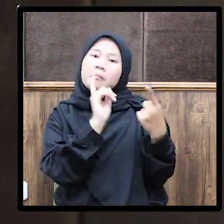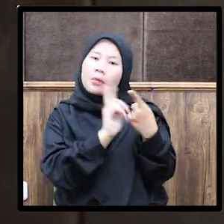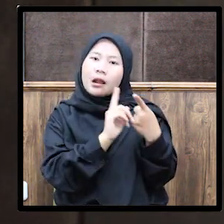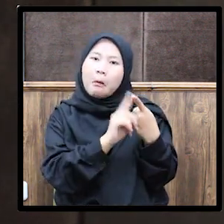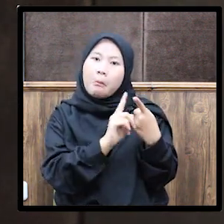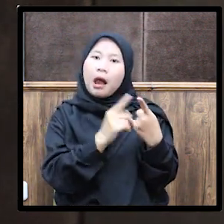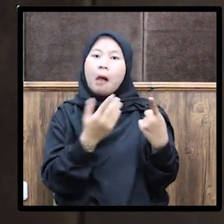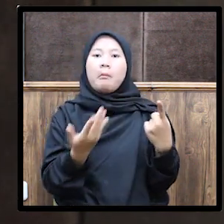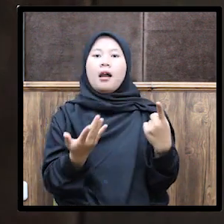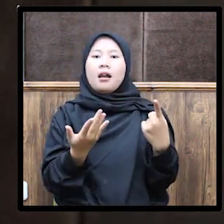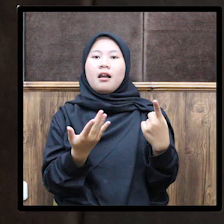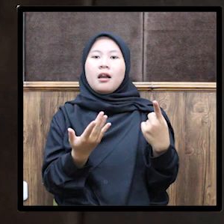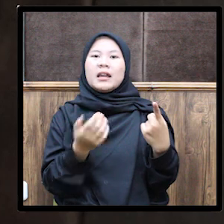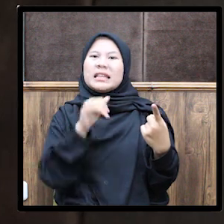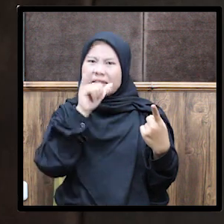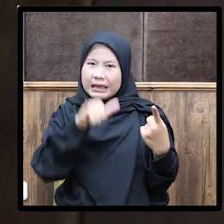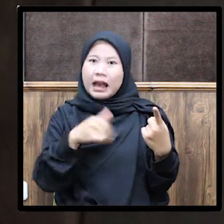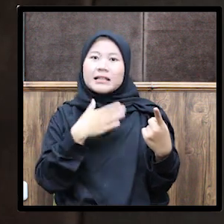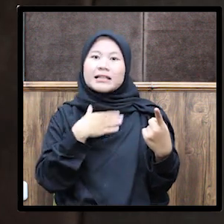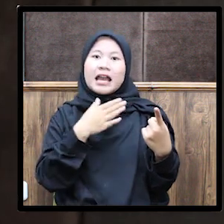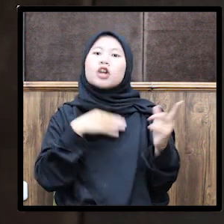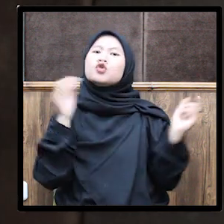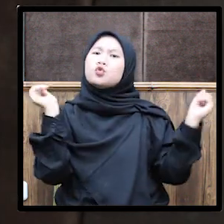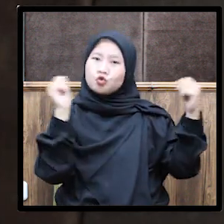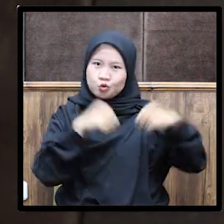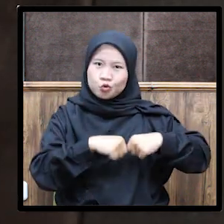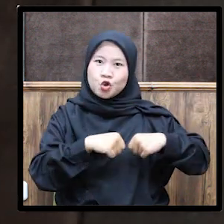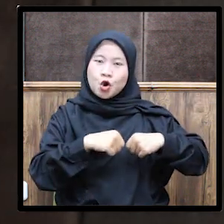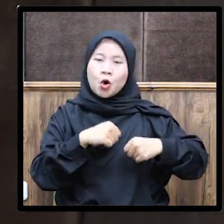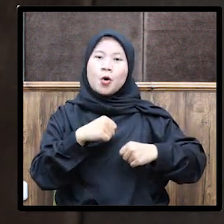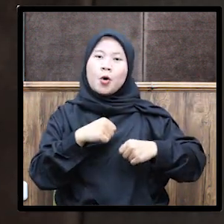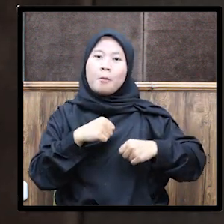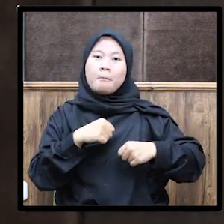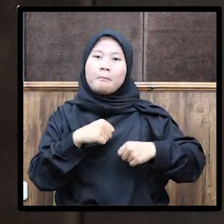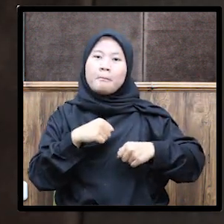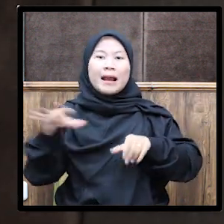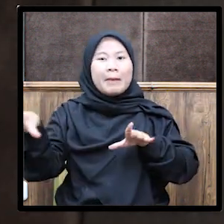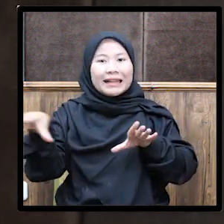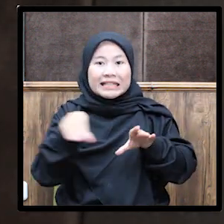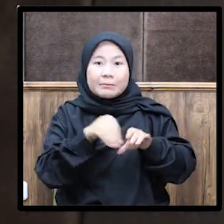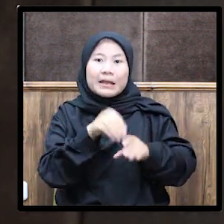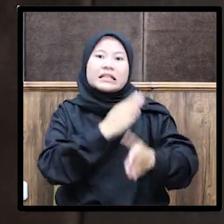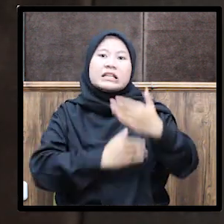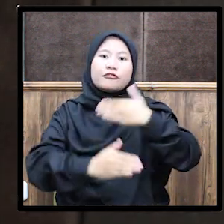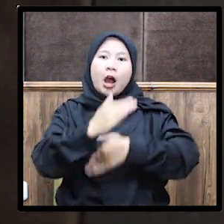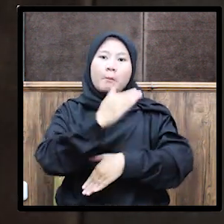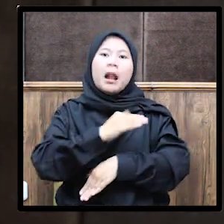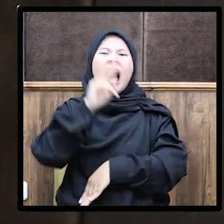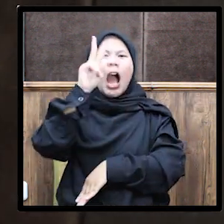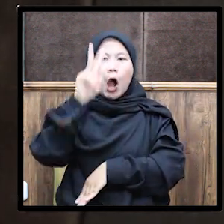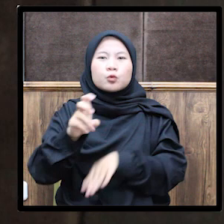memang bahwa saya sepakat sekali partisipasi difabel itu memang harus didefinisikan secara